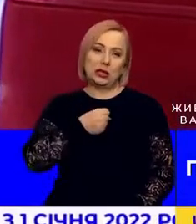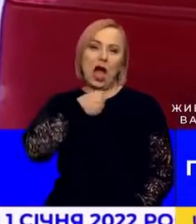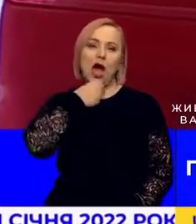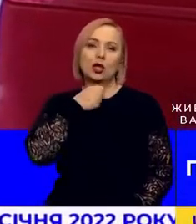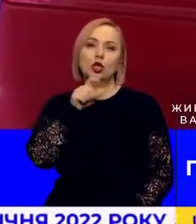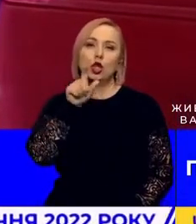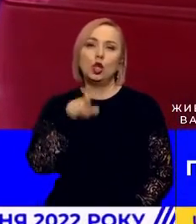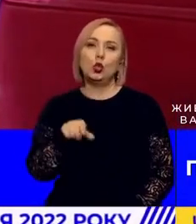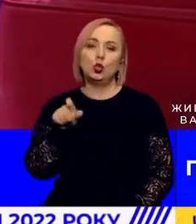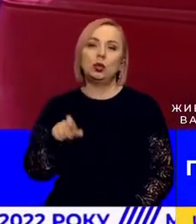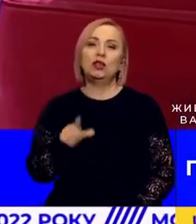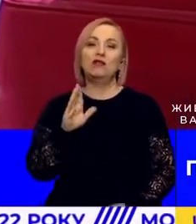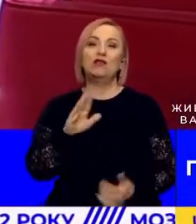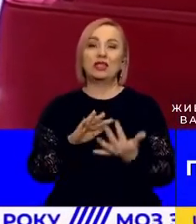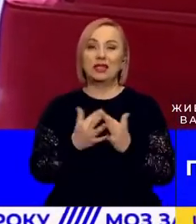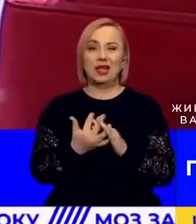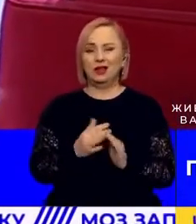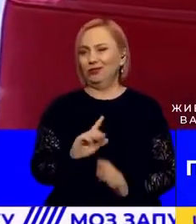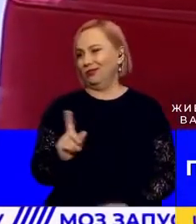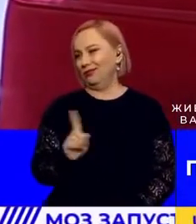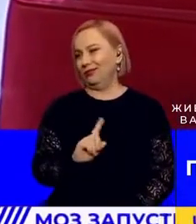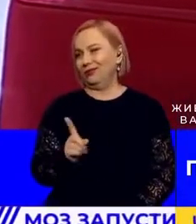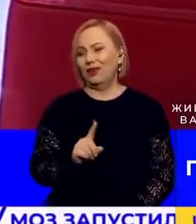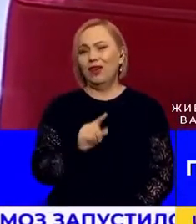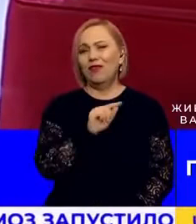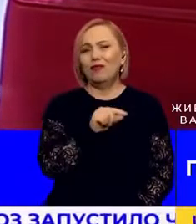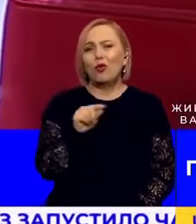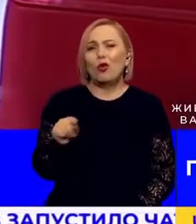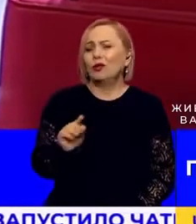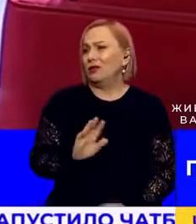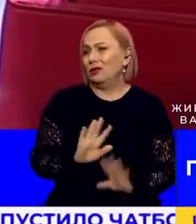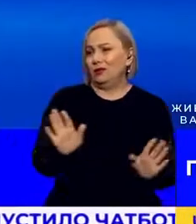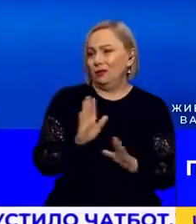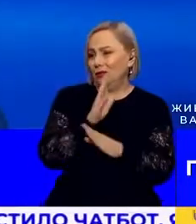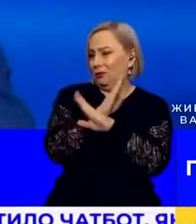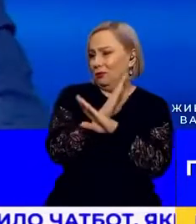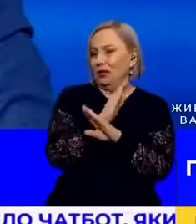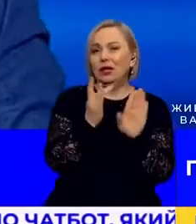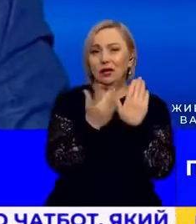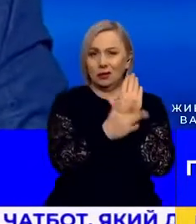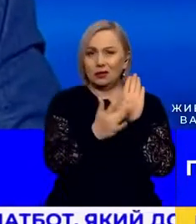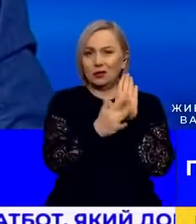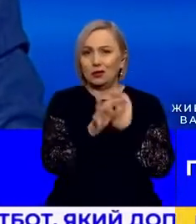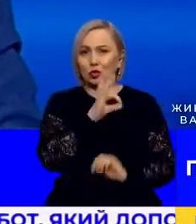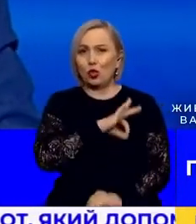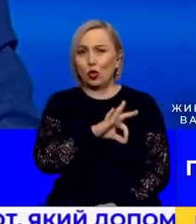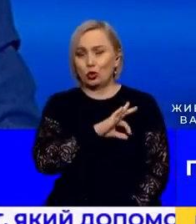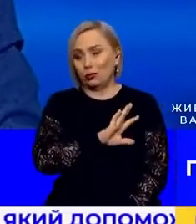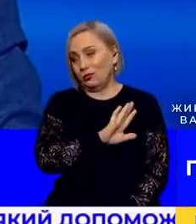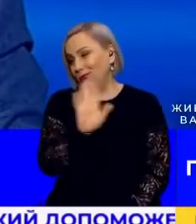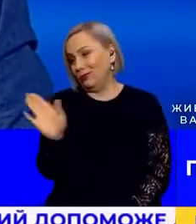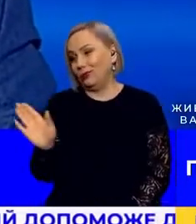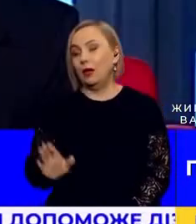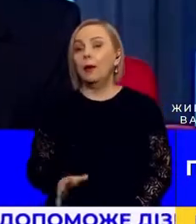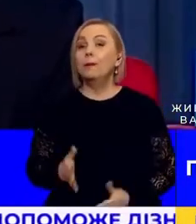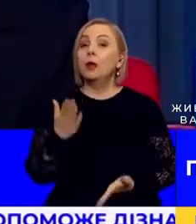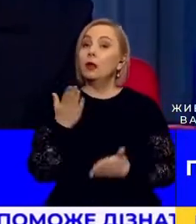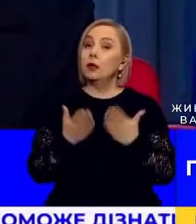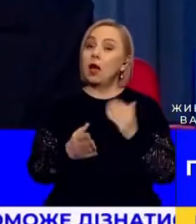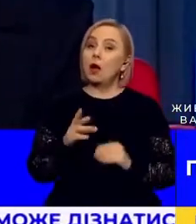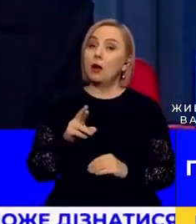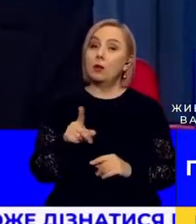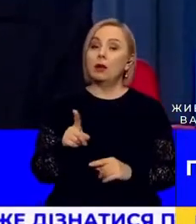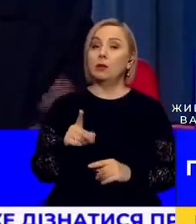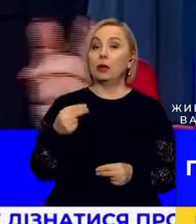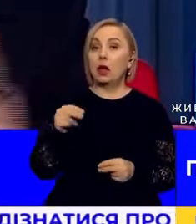оця акція не для них. Справді, вони абсолютно не планували для них це застосовувати. Хоча, якщо б президент включив, знову ж таки,